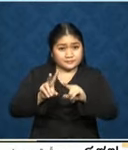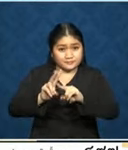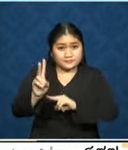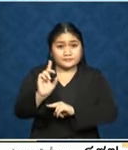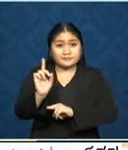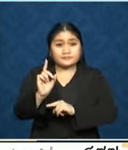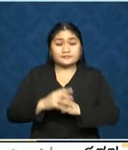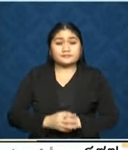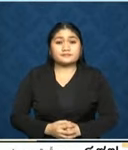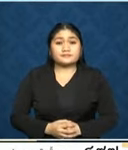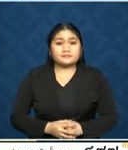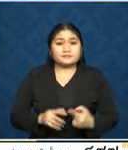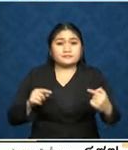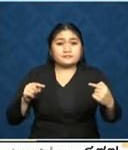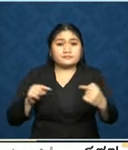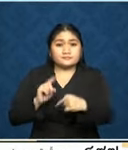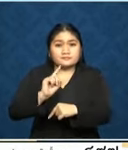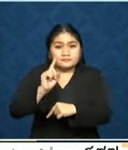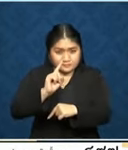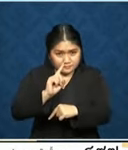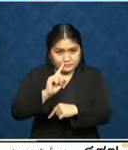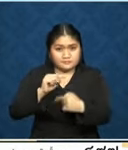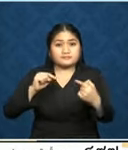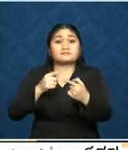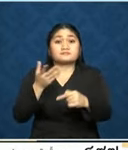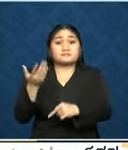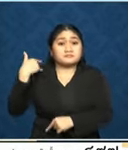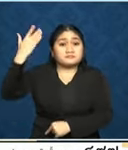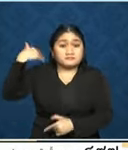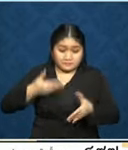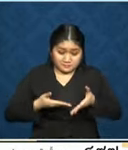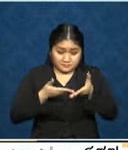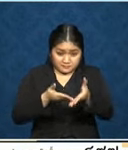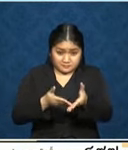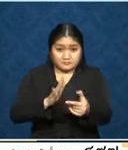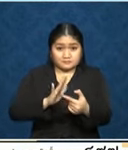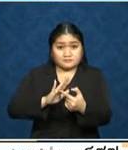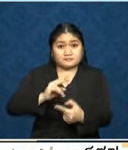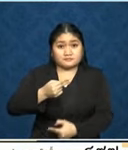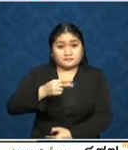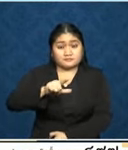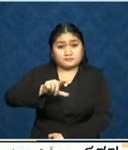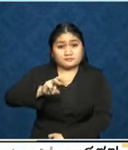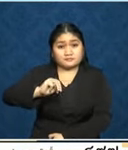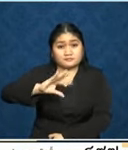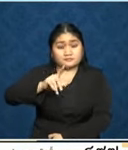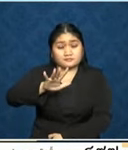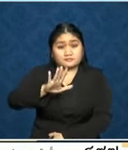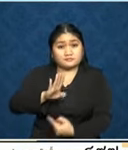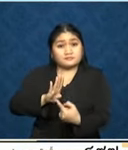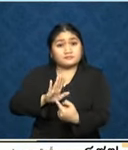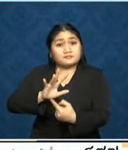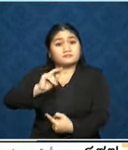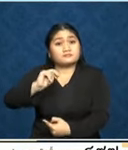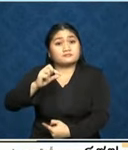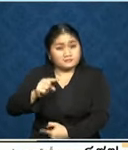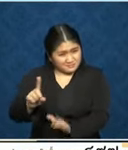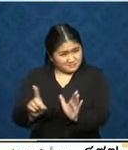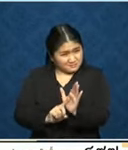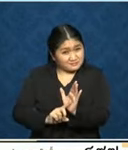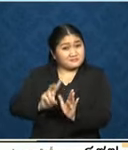เกิดเหตุการณ์จรกรรมทางไซเบอร์ที่ท่าเรือแสงชบังเป็นครั้งที่ 2ในรอบ 2ปีนะคะทำให้